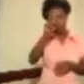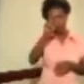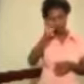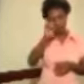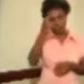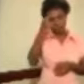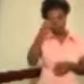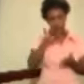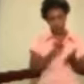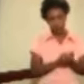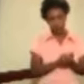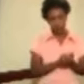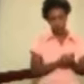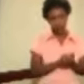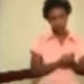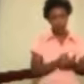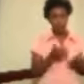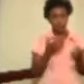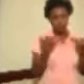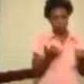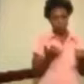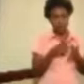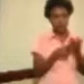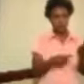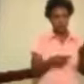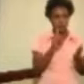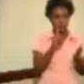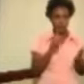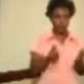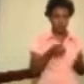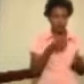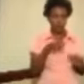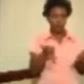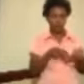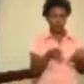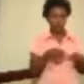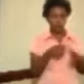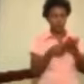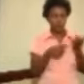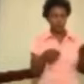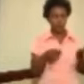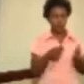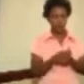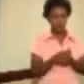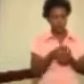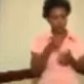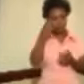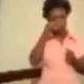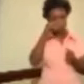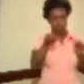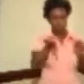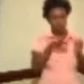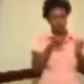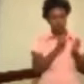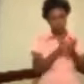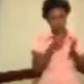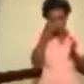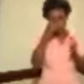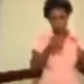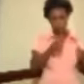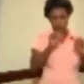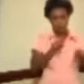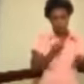Or, justement, qui ça pour nous faire? Si pour nous attaquer traité libre-échange, il y a une contrepartie traité libre-échange. C'est ça qui permet de nous